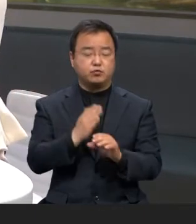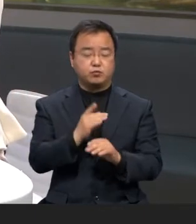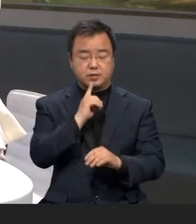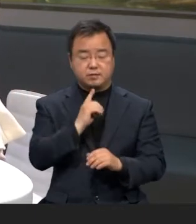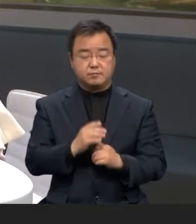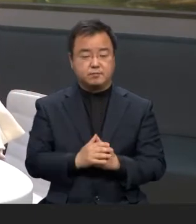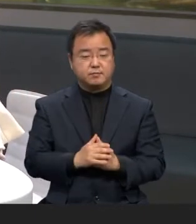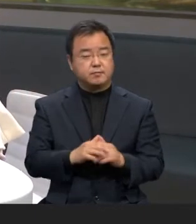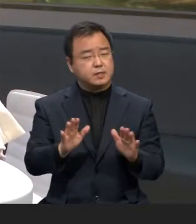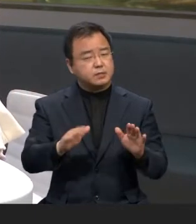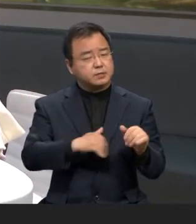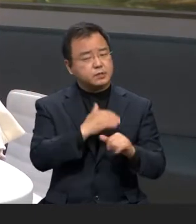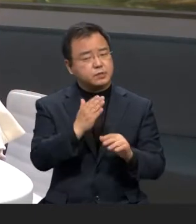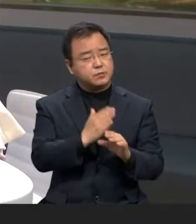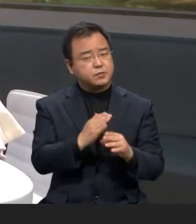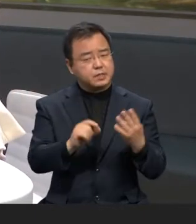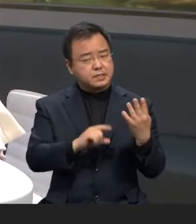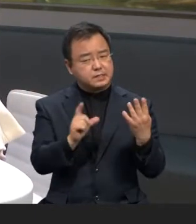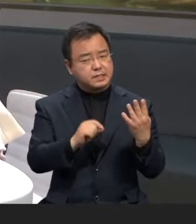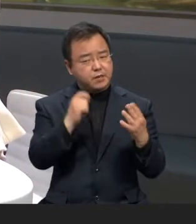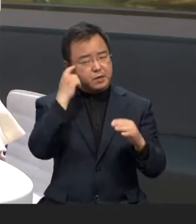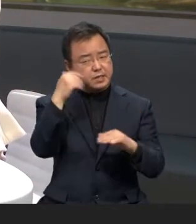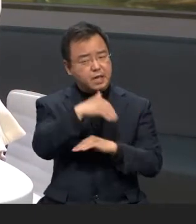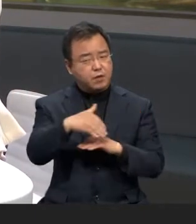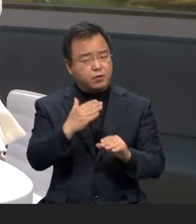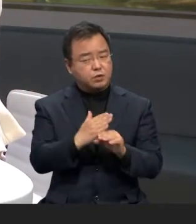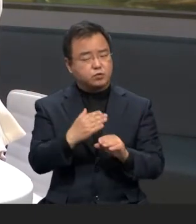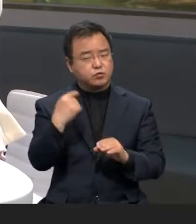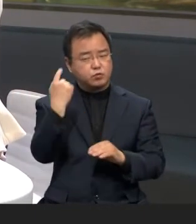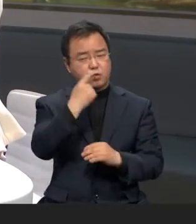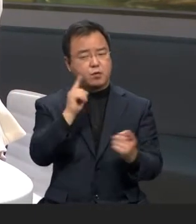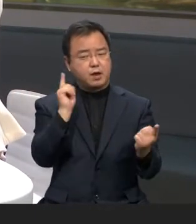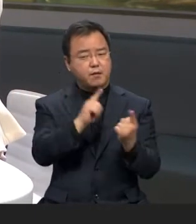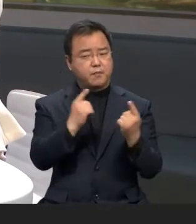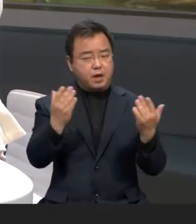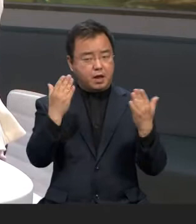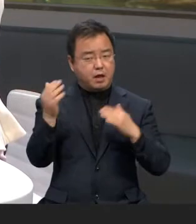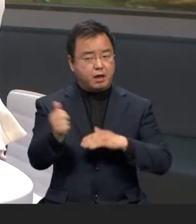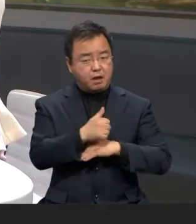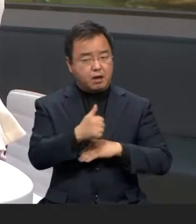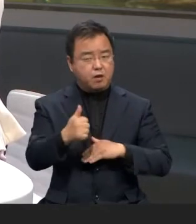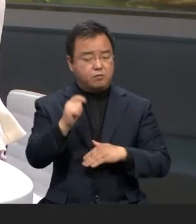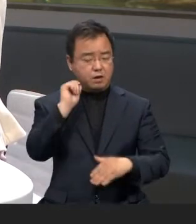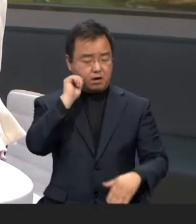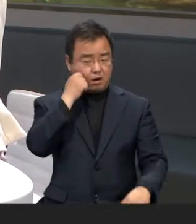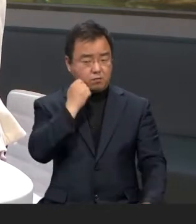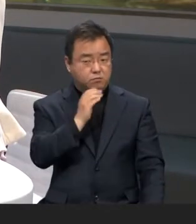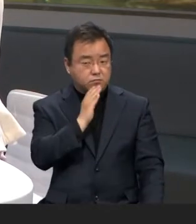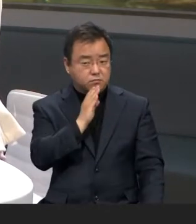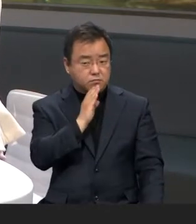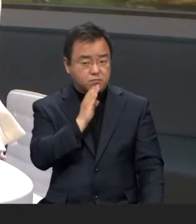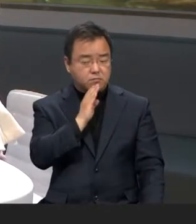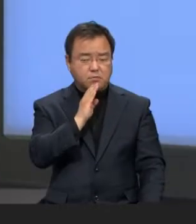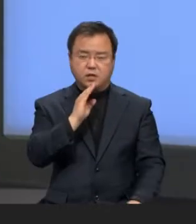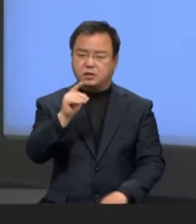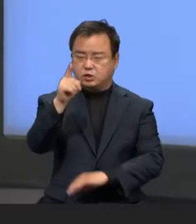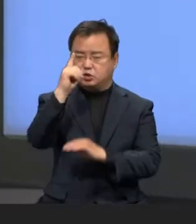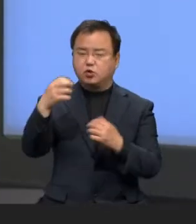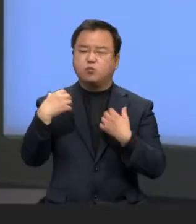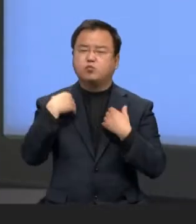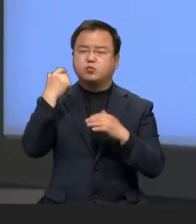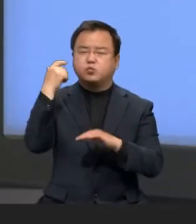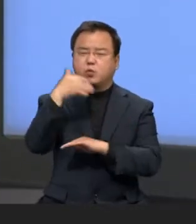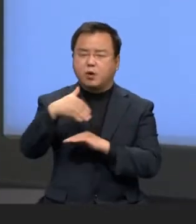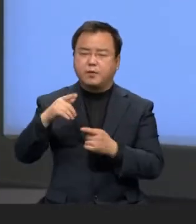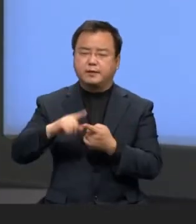이런 상태면은 4월로 예정된 대면 수업 계획 지장이 있지 않을까요? 예, 정부 방침이 사실 아직 그대로입니다.